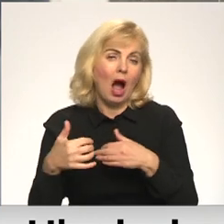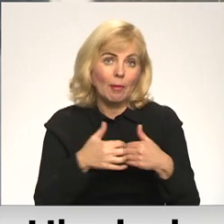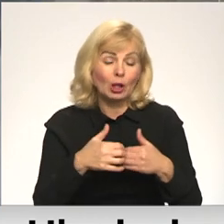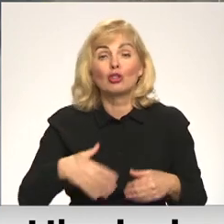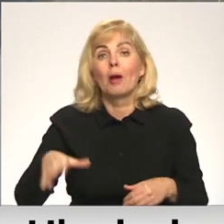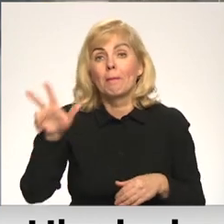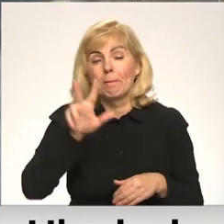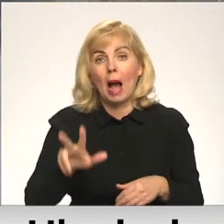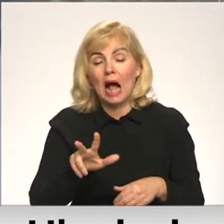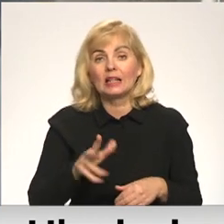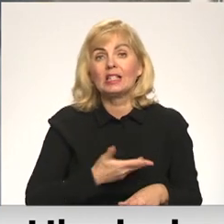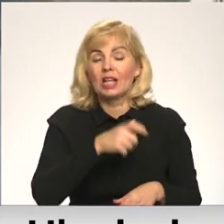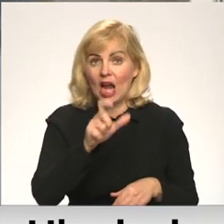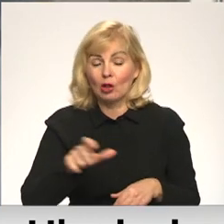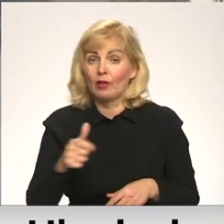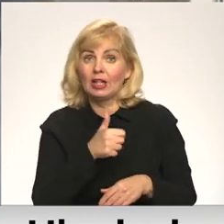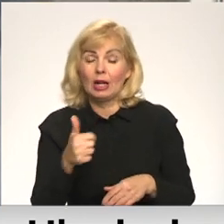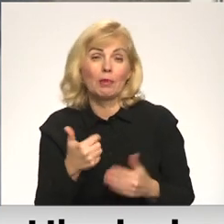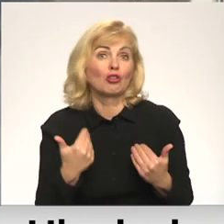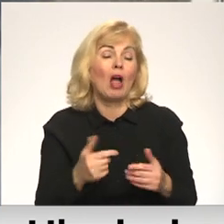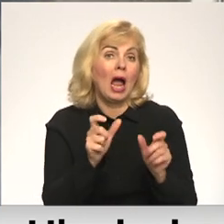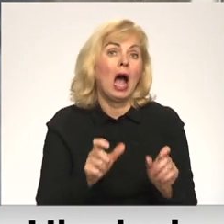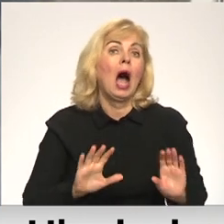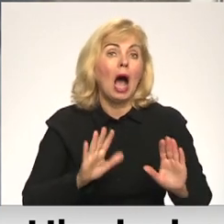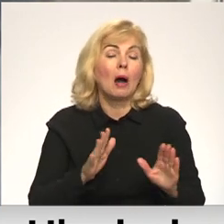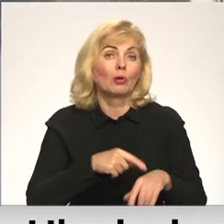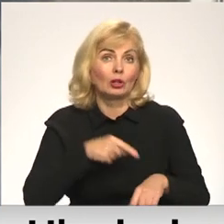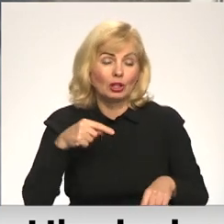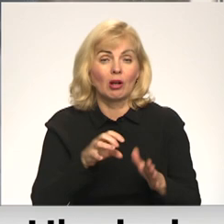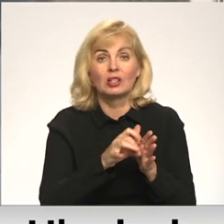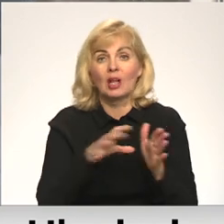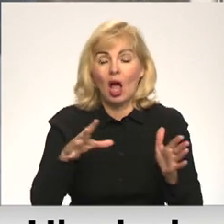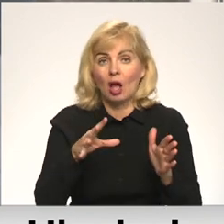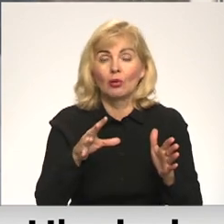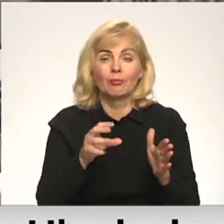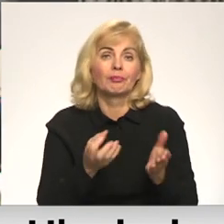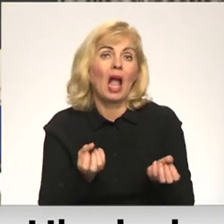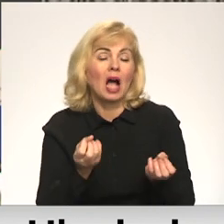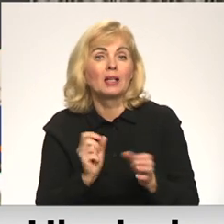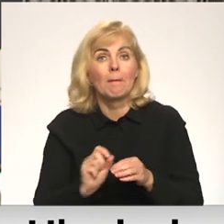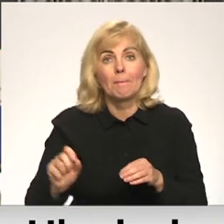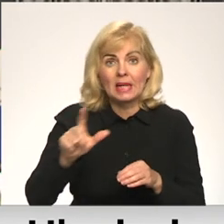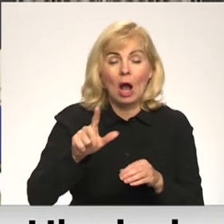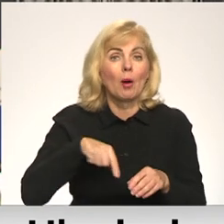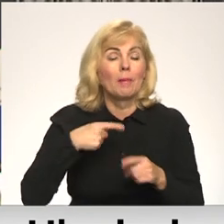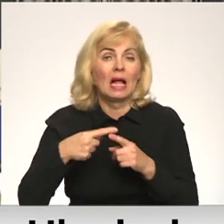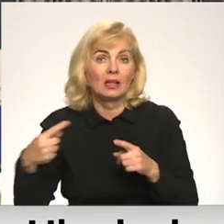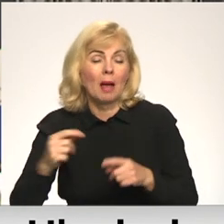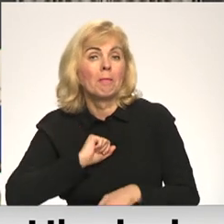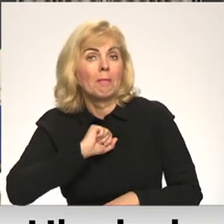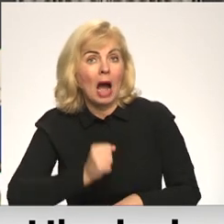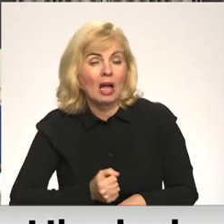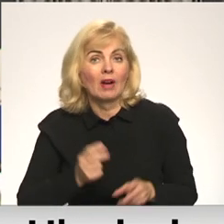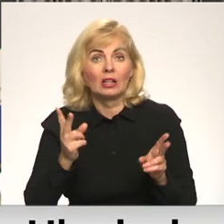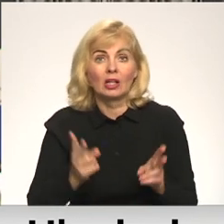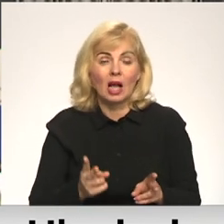Visu Baltijas valstu iedzīvotāji, īpaši šajā apkuras sezonā, izjūta energoresursu cenu kāpumu. Veids, kā ilgtermiņā pārvarēt šādas krīzes,